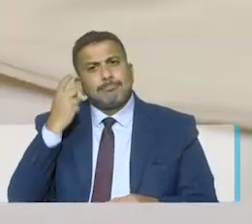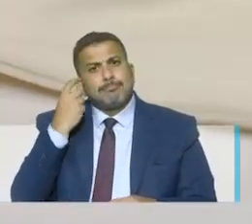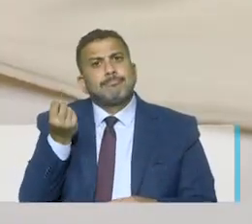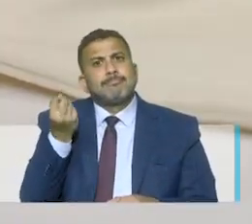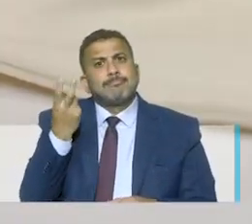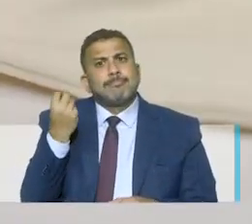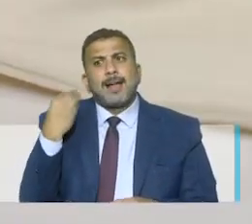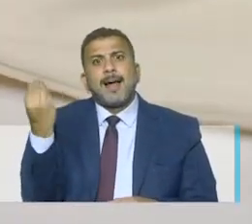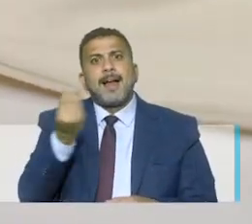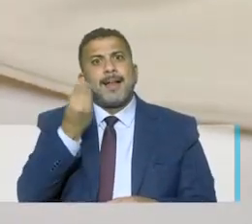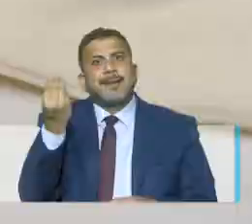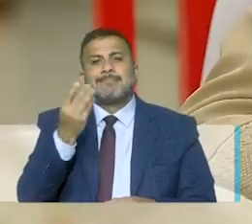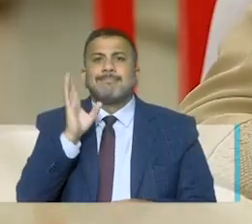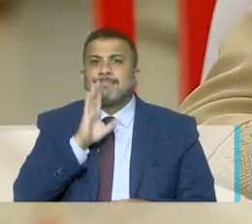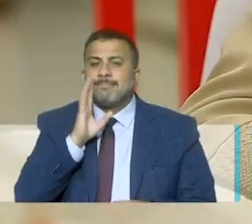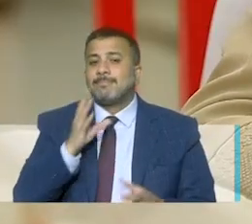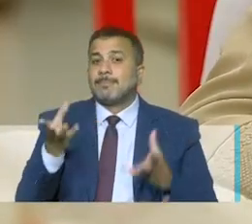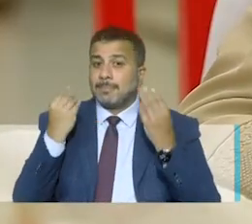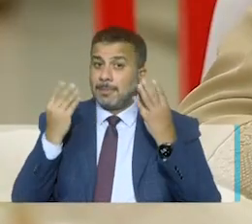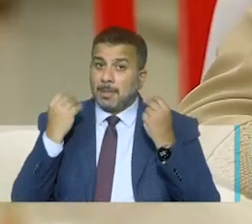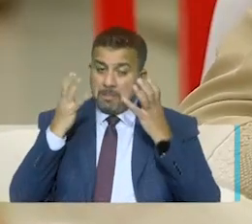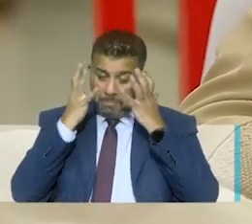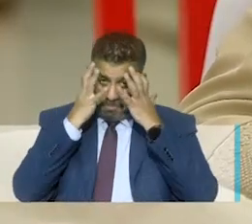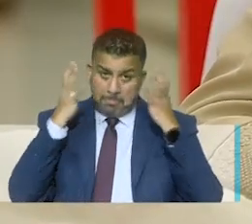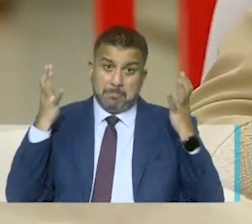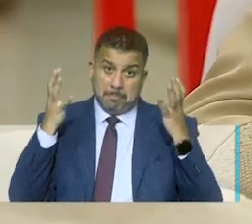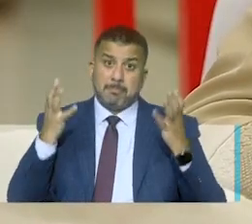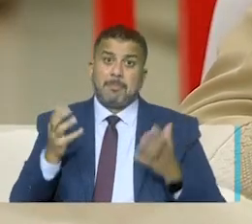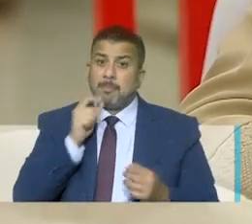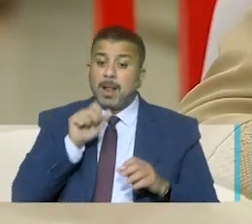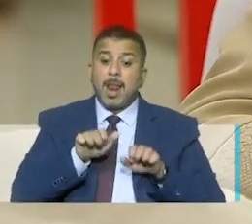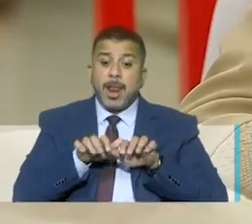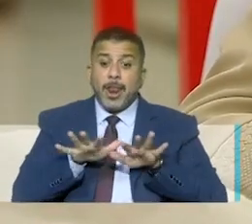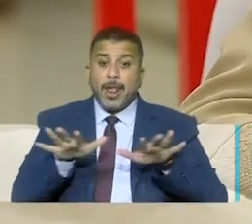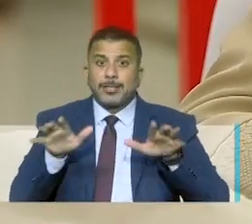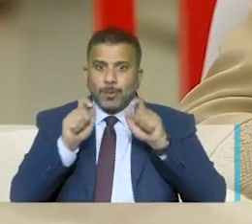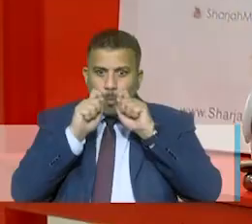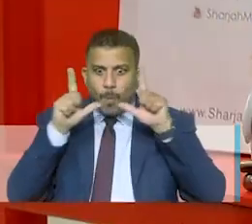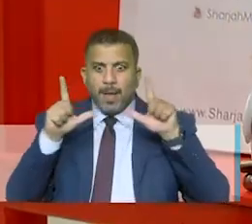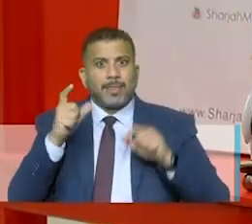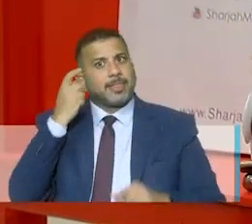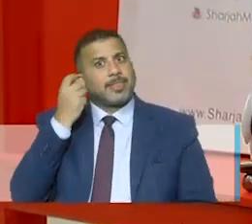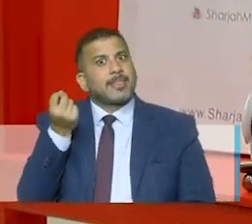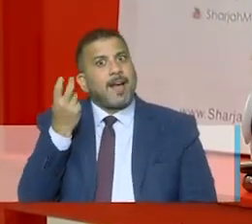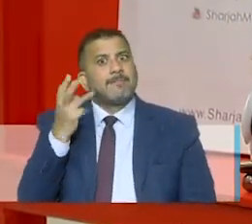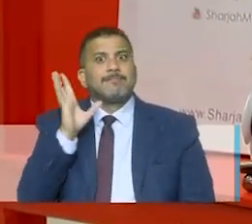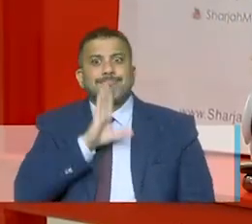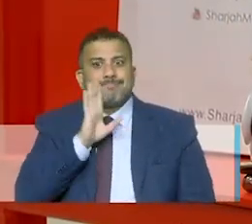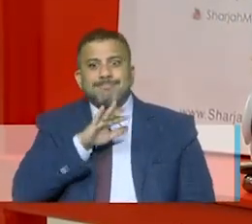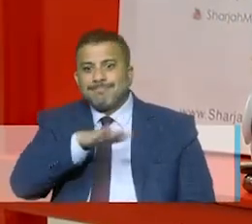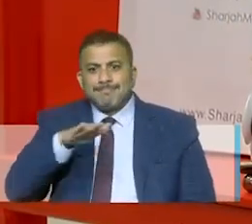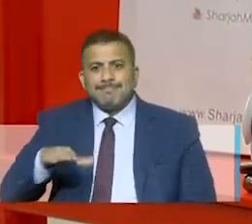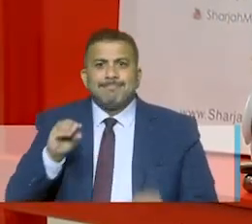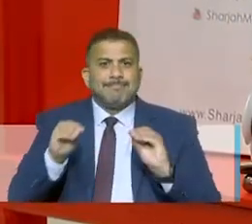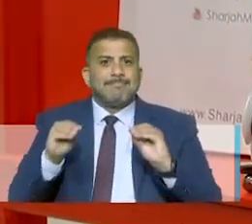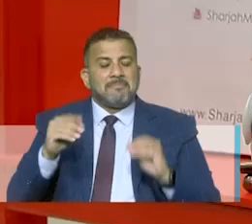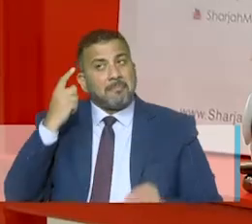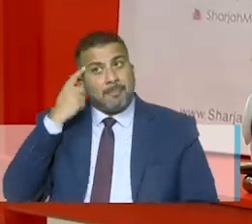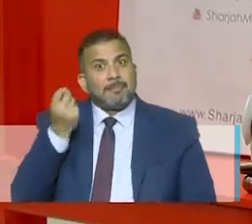إبداعية تقدم لهم تجارب غنية تسهم في نشر الوعي الثقافي وتعزز القدرات